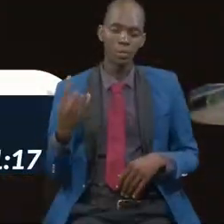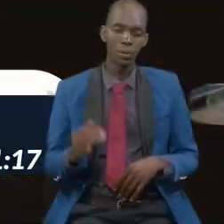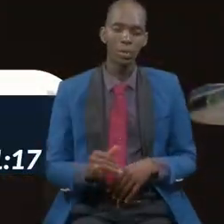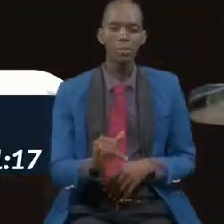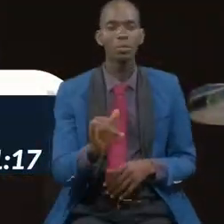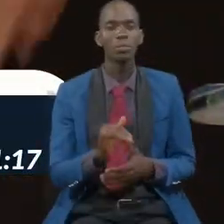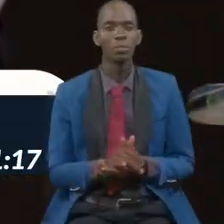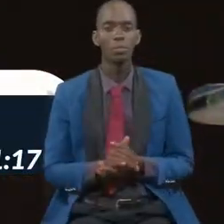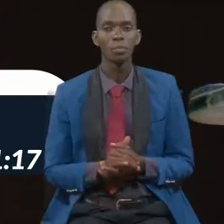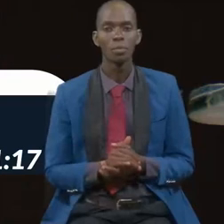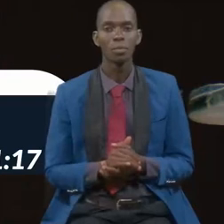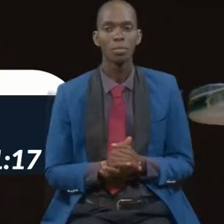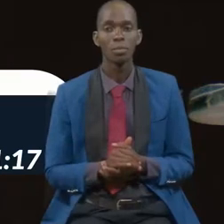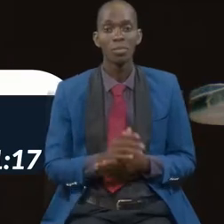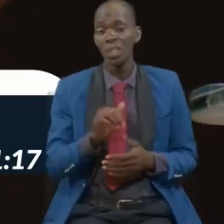éternellement.